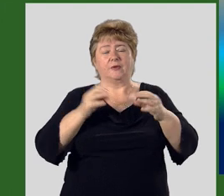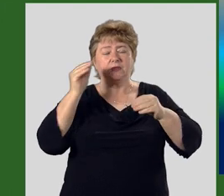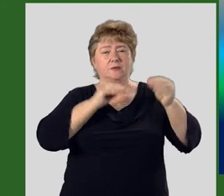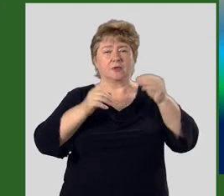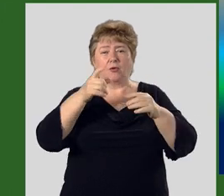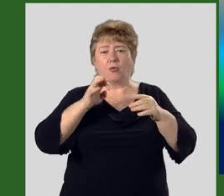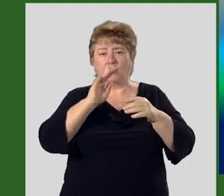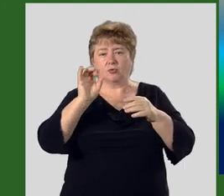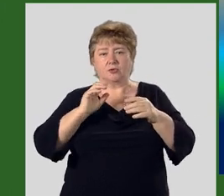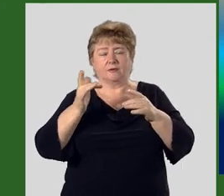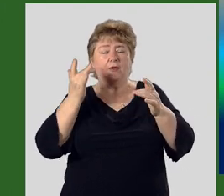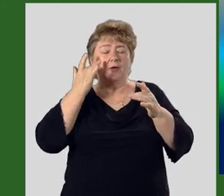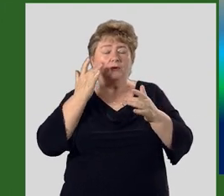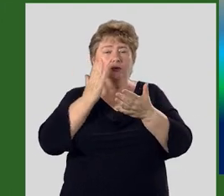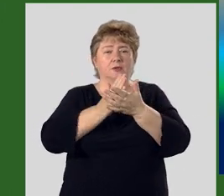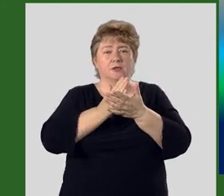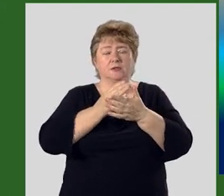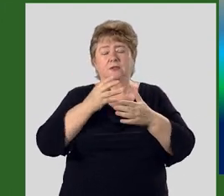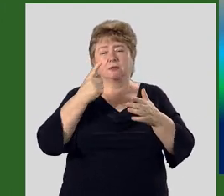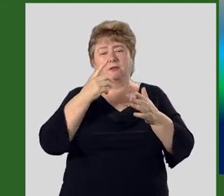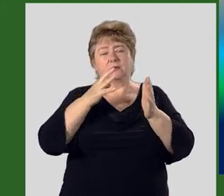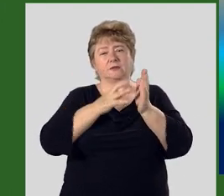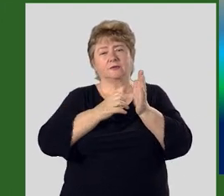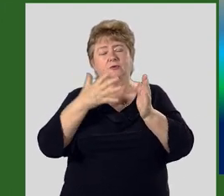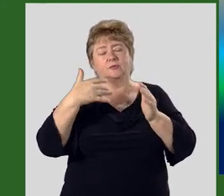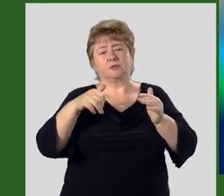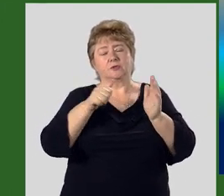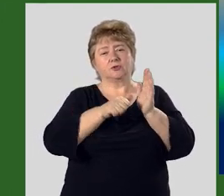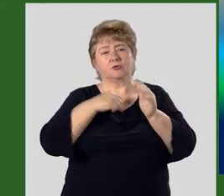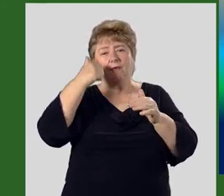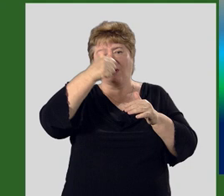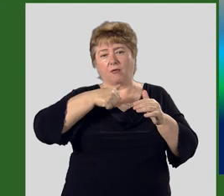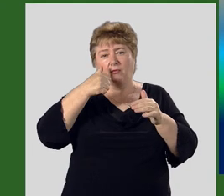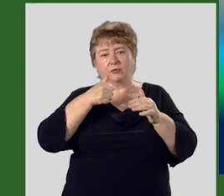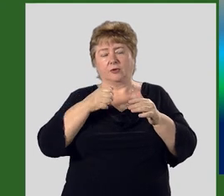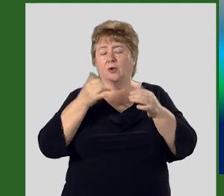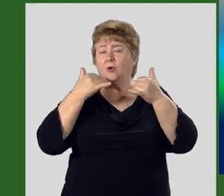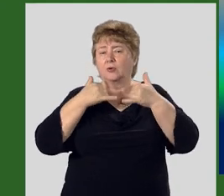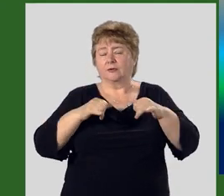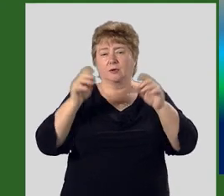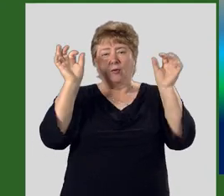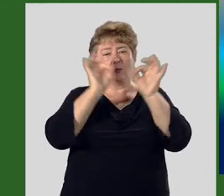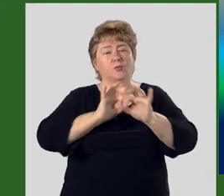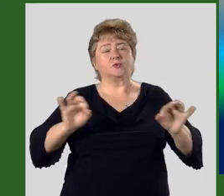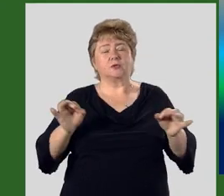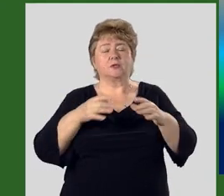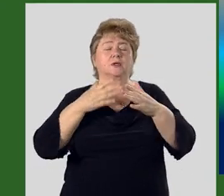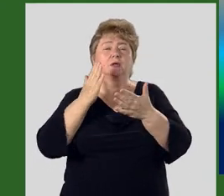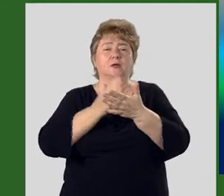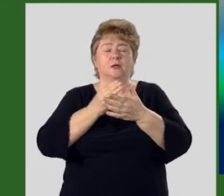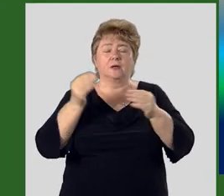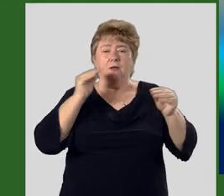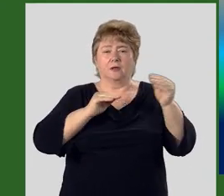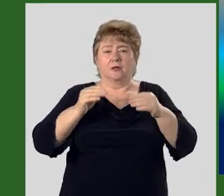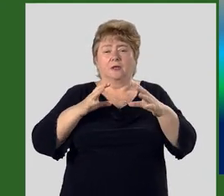собрание глобусов, которое существует с 1956 года. уникальный музей, представляющий